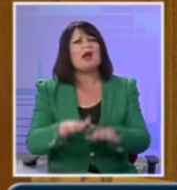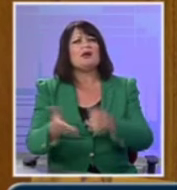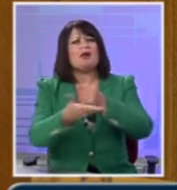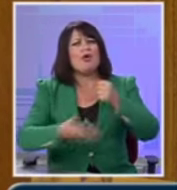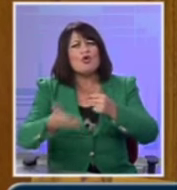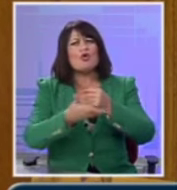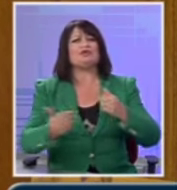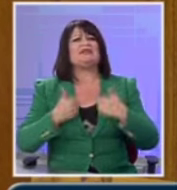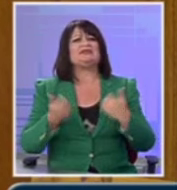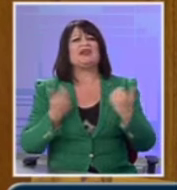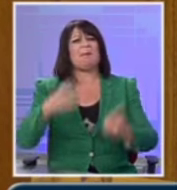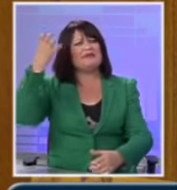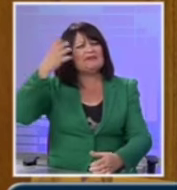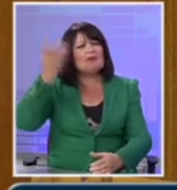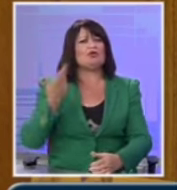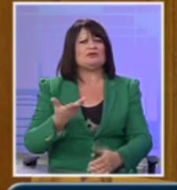αγροτών, νέων επιστημόνων,